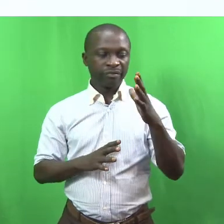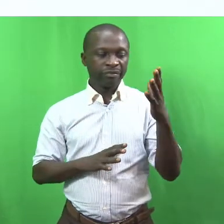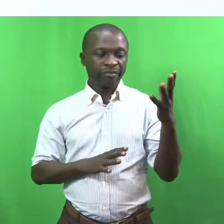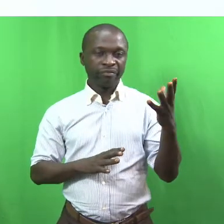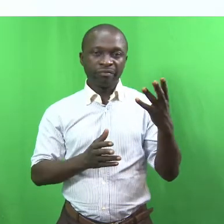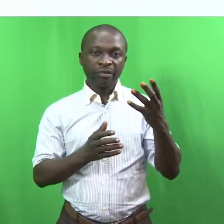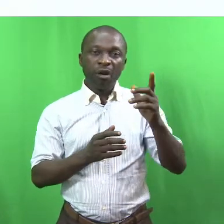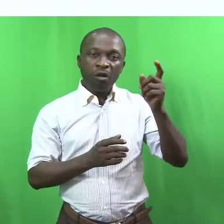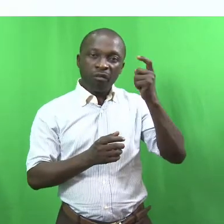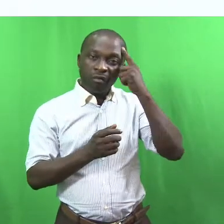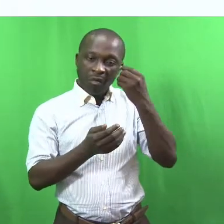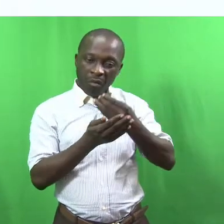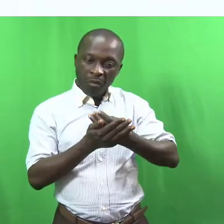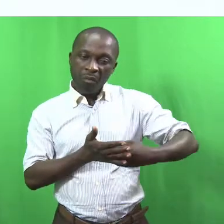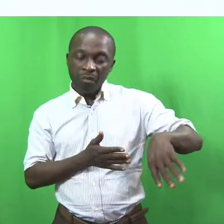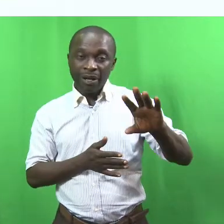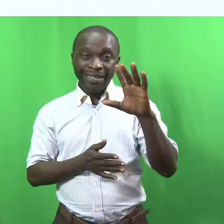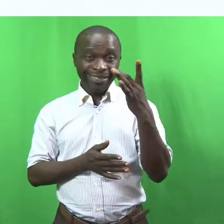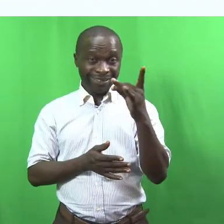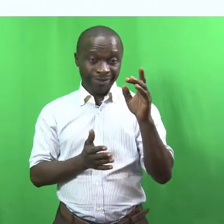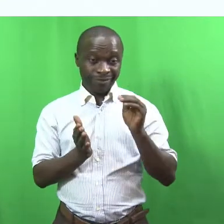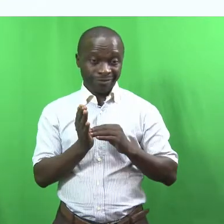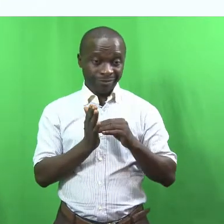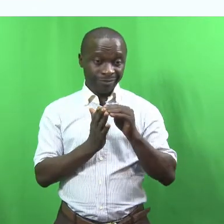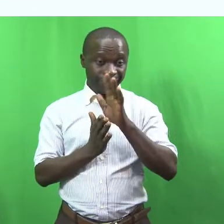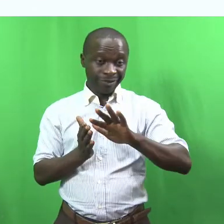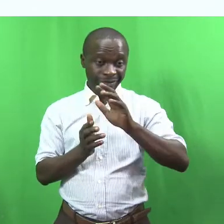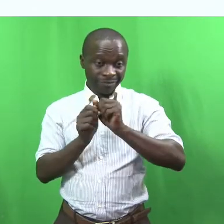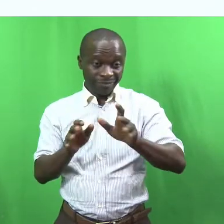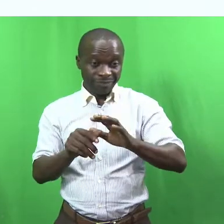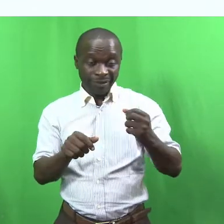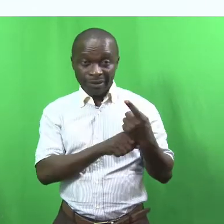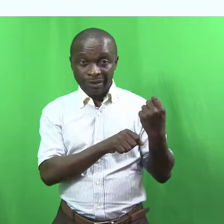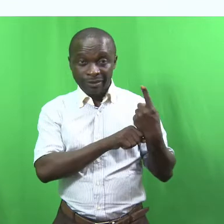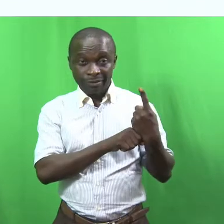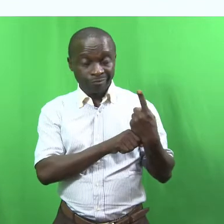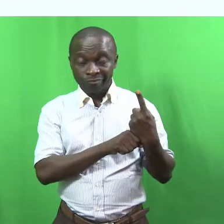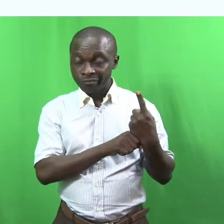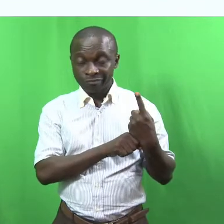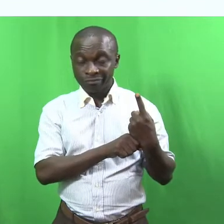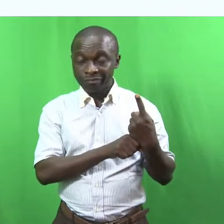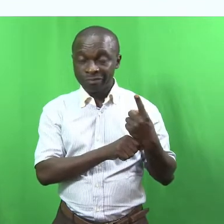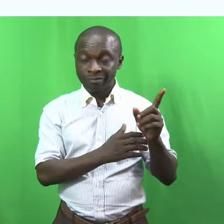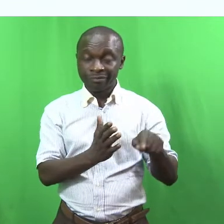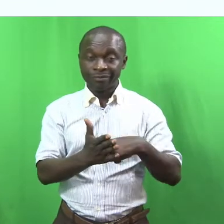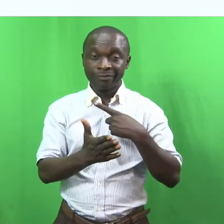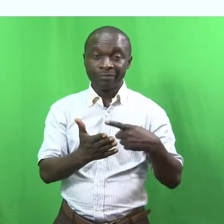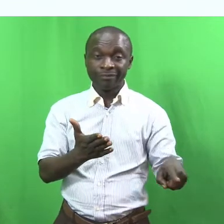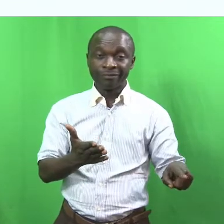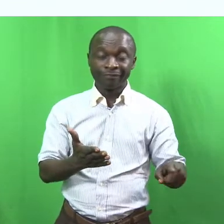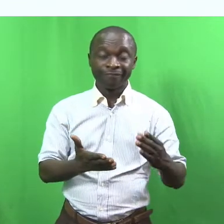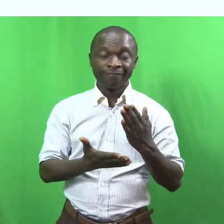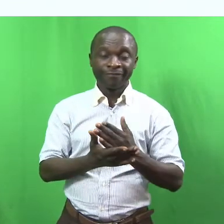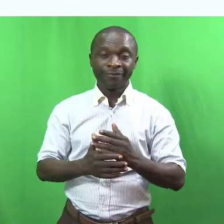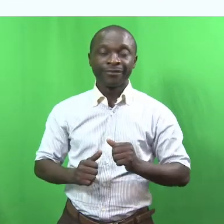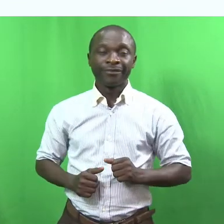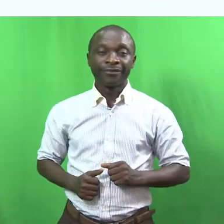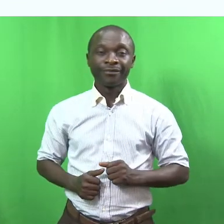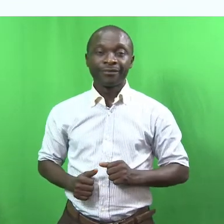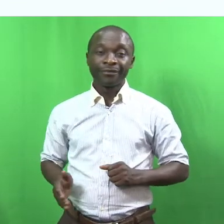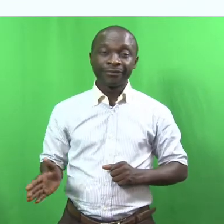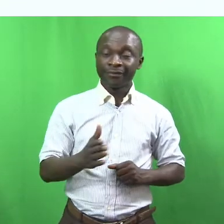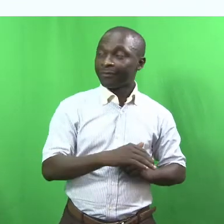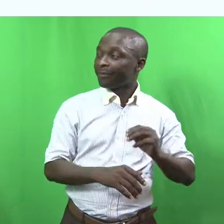de 18 milliards de francs CFA chaque année. Le ministre de la Santé publique,